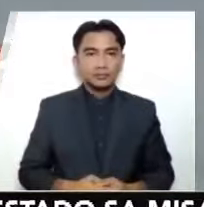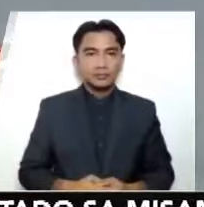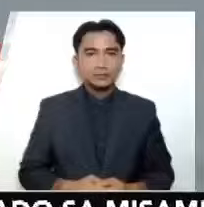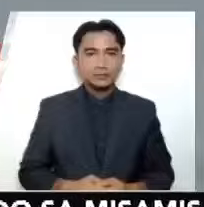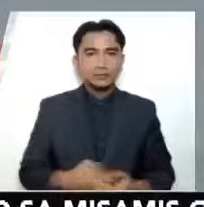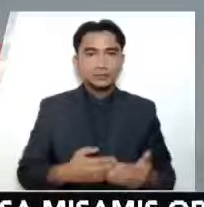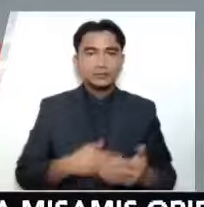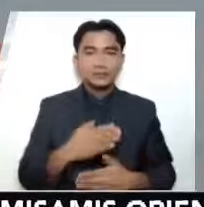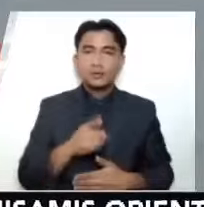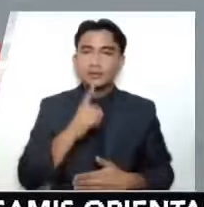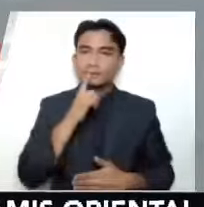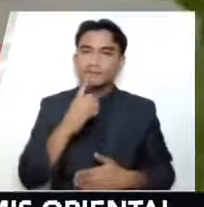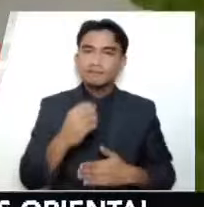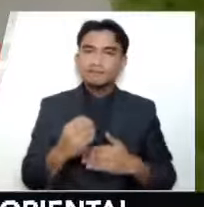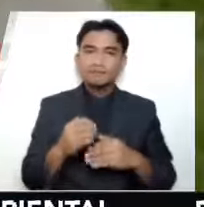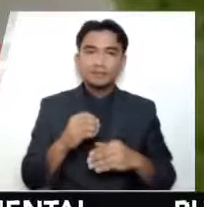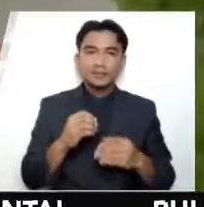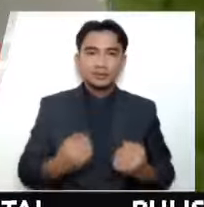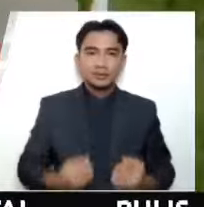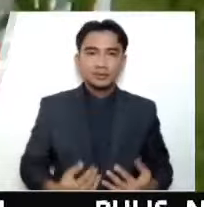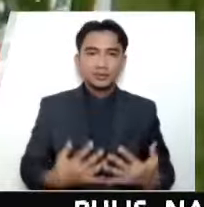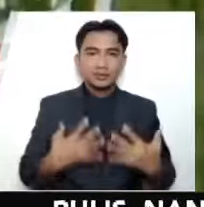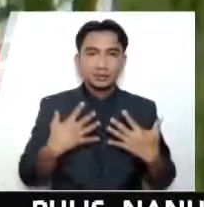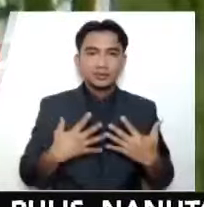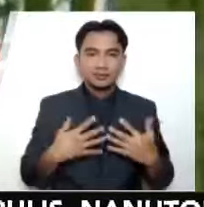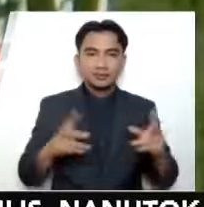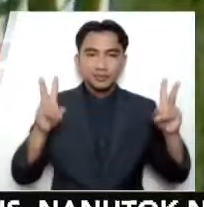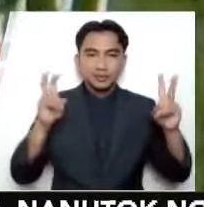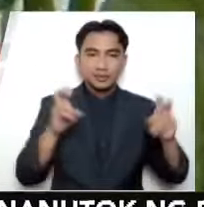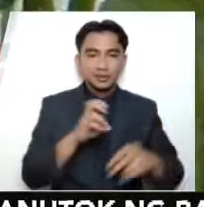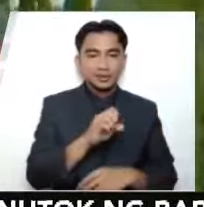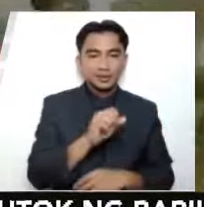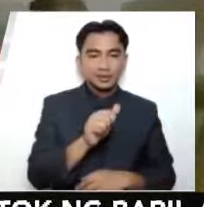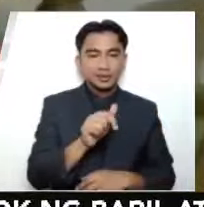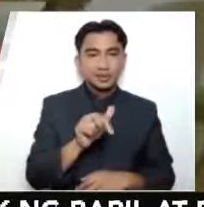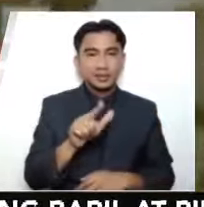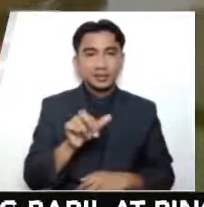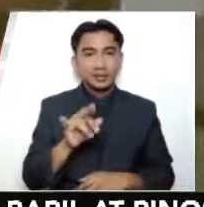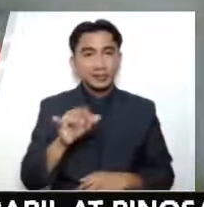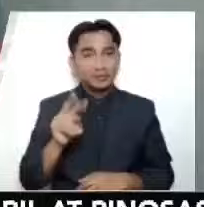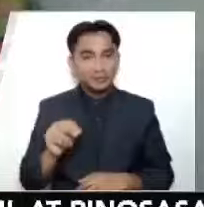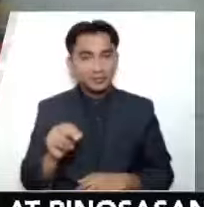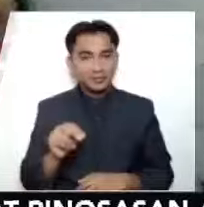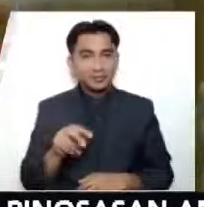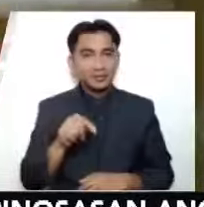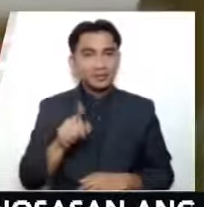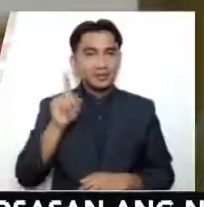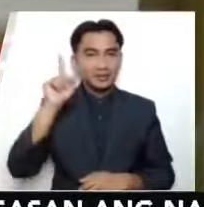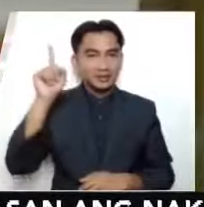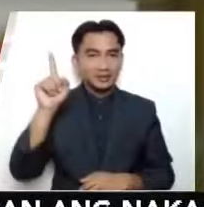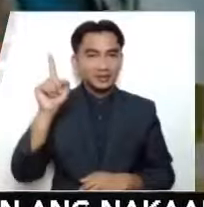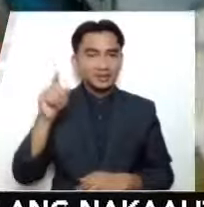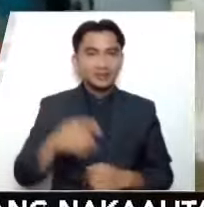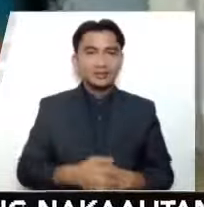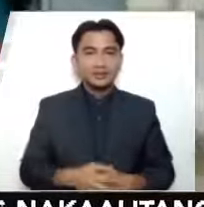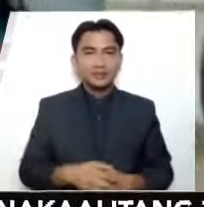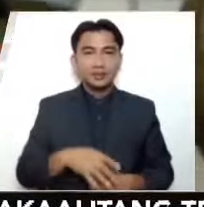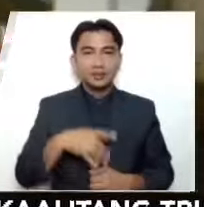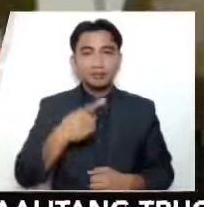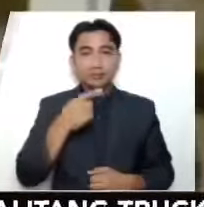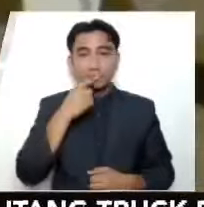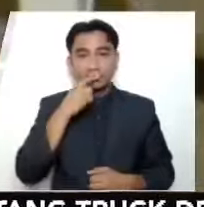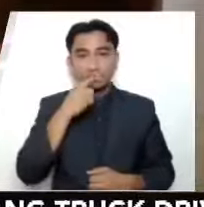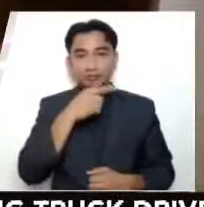Inspirasyon sa Salarin-Salarin ng parody group na Binibitin, ni-reveal ni Kapuso comedy genius na si Michael